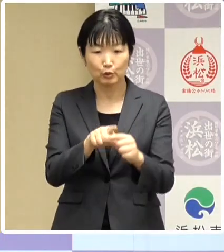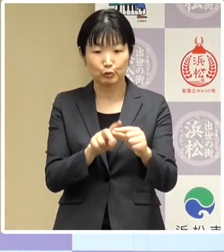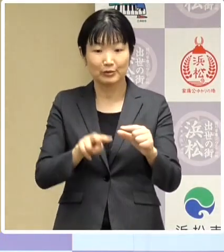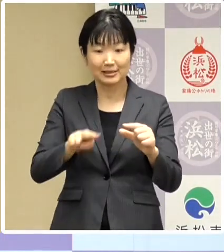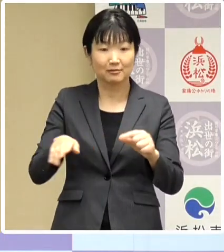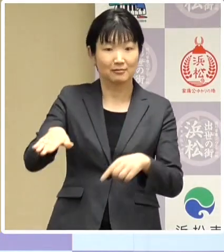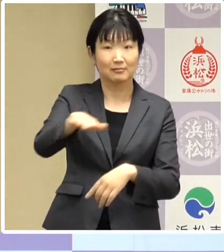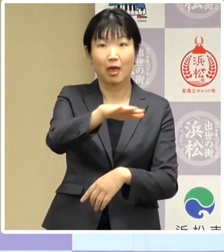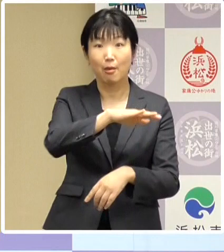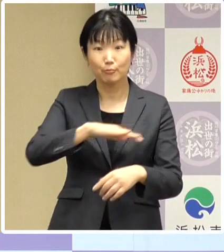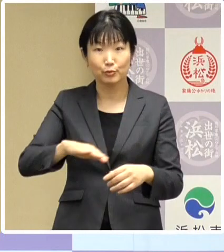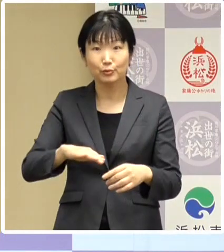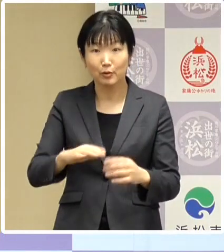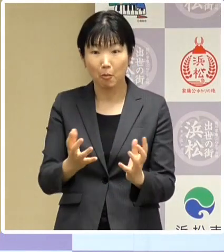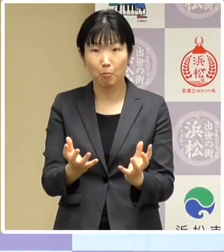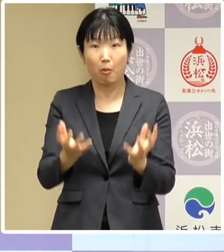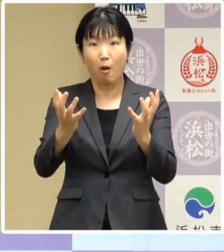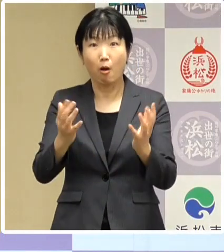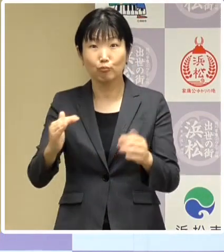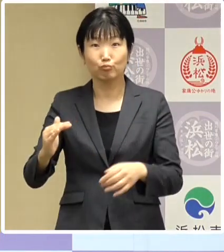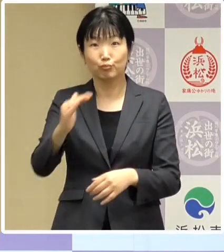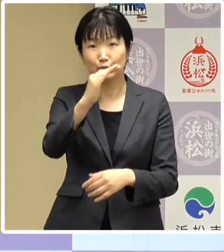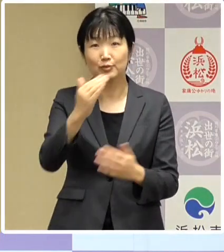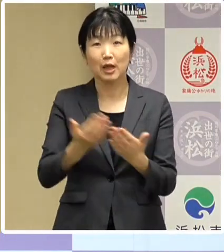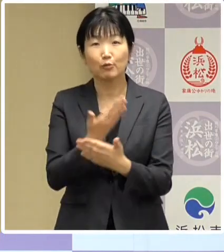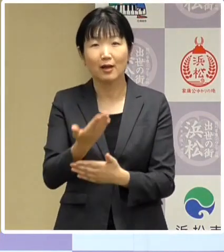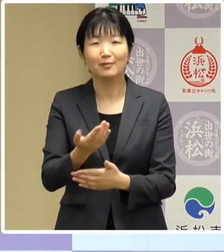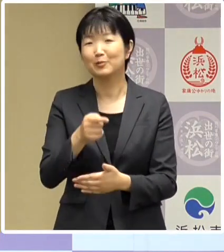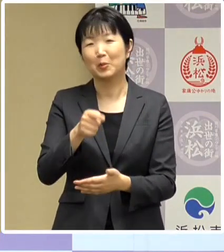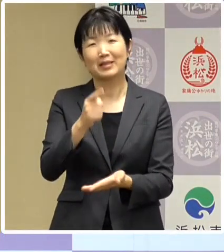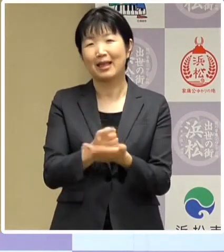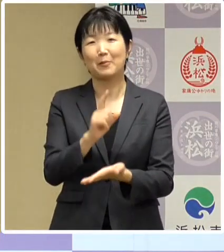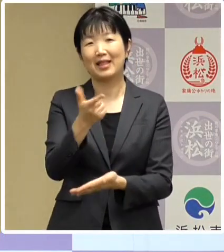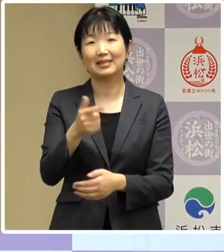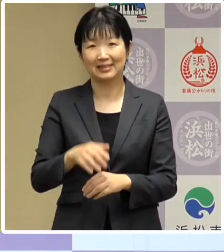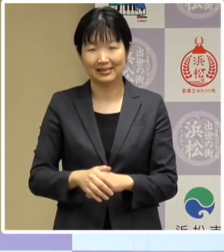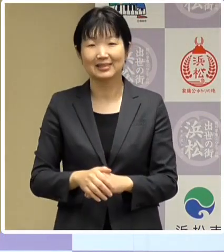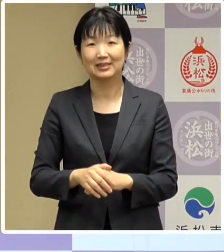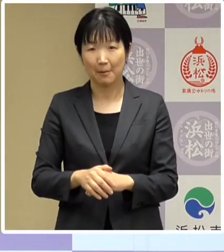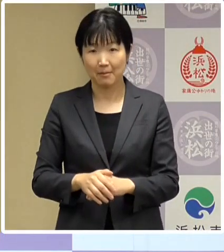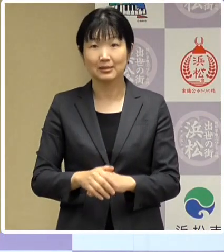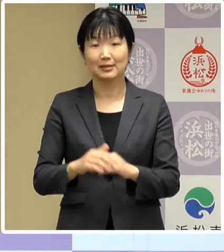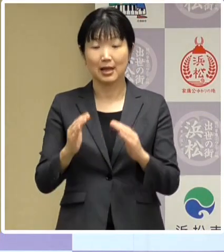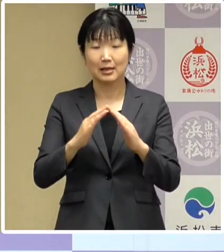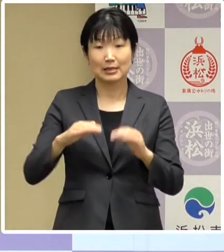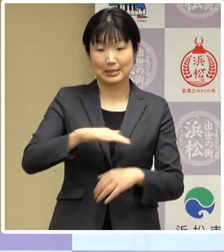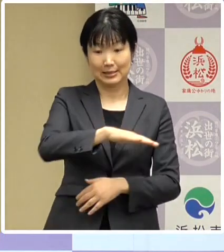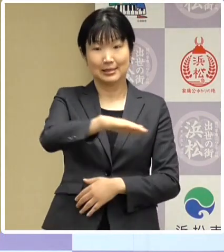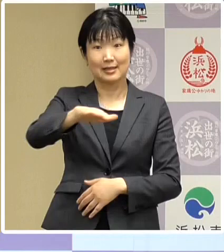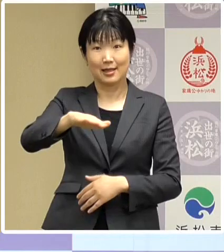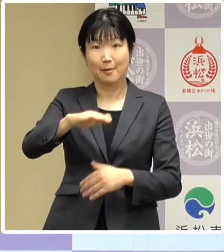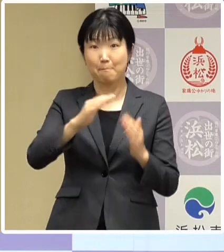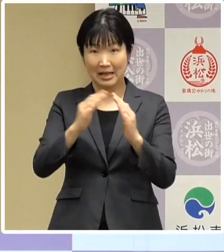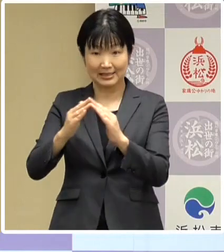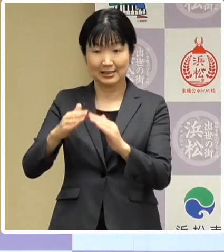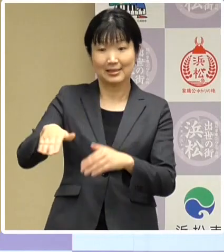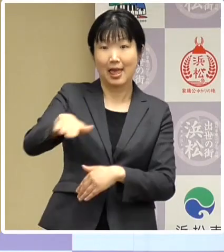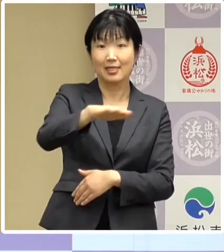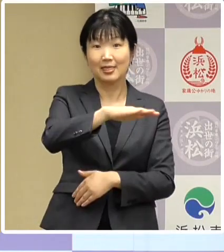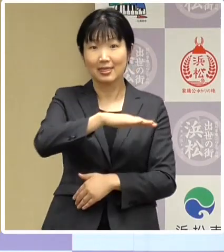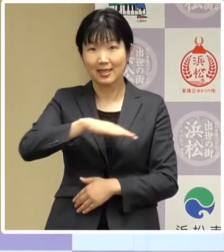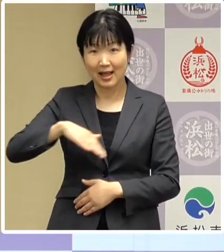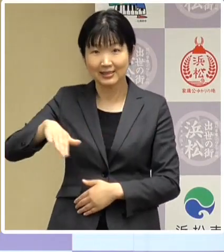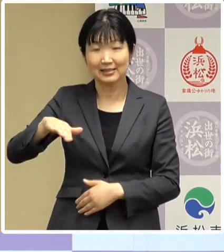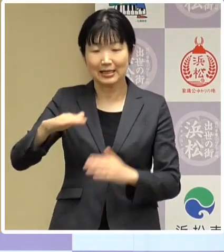体のですね、活性化にはつながりませんので、やっぱりリノベーションを通じてですね、エリア全体の価値を上げていくということ